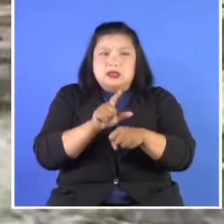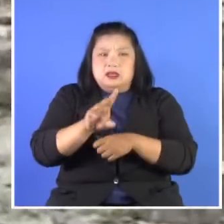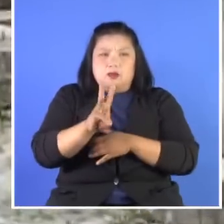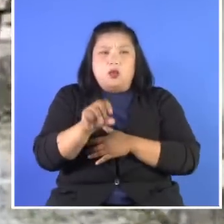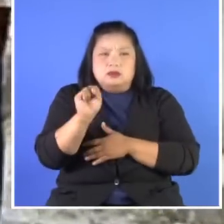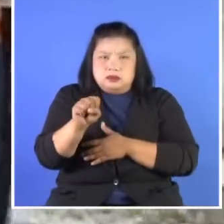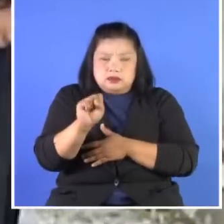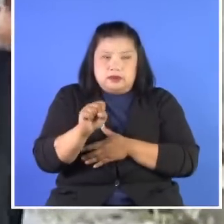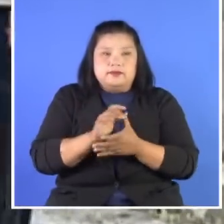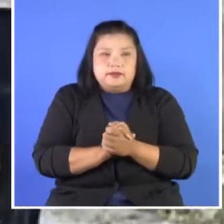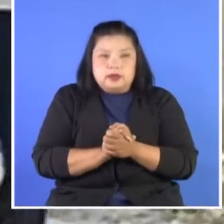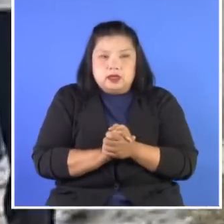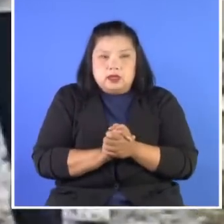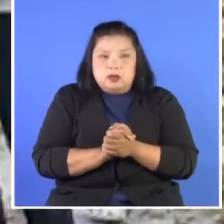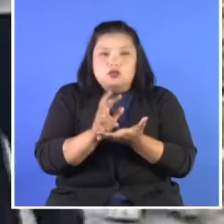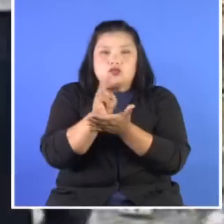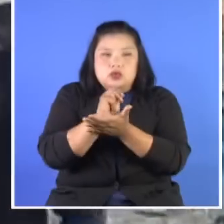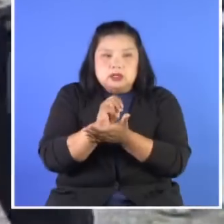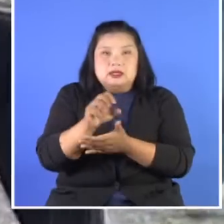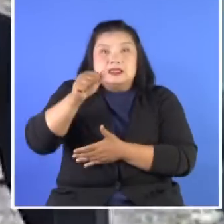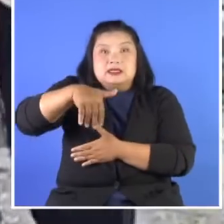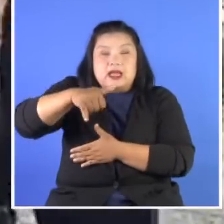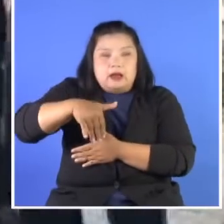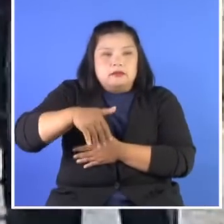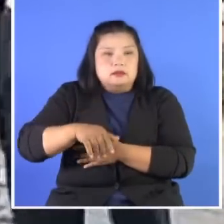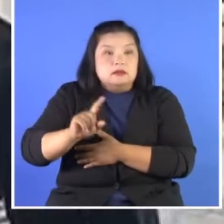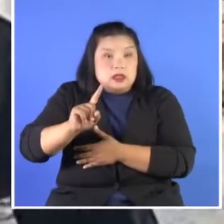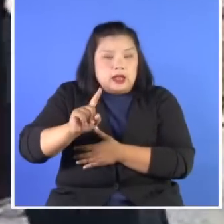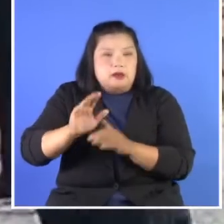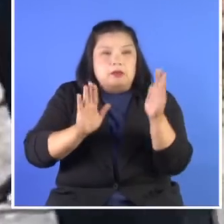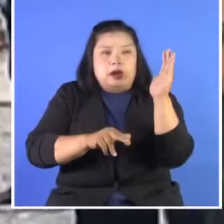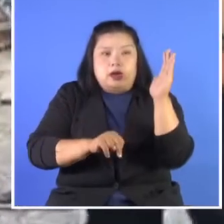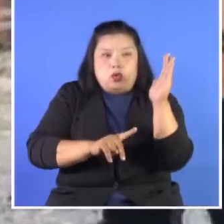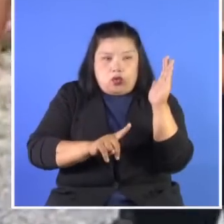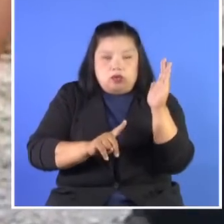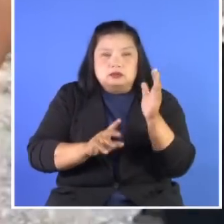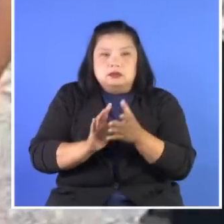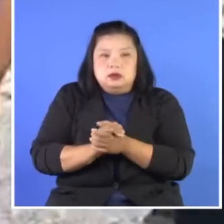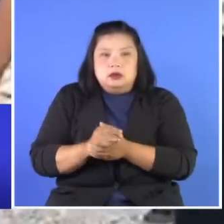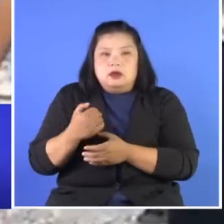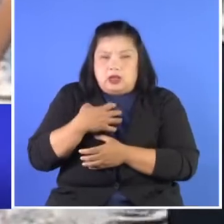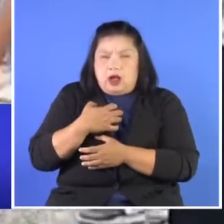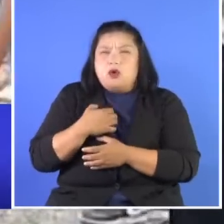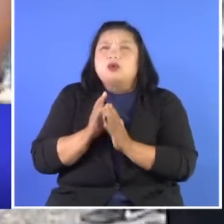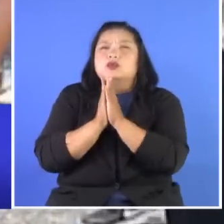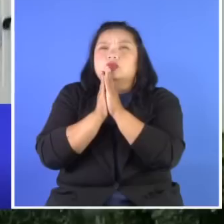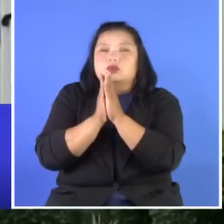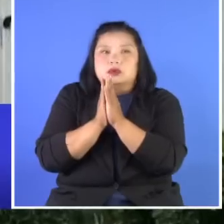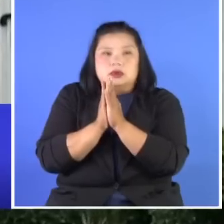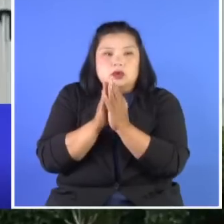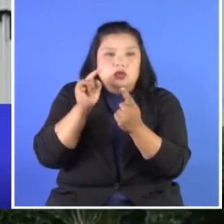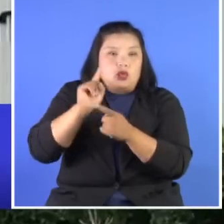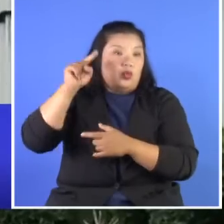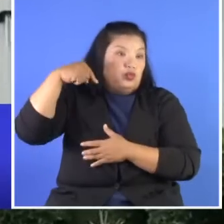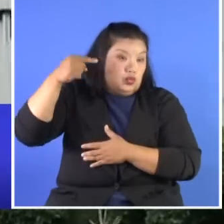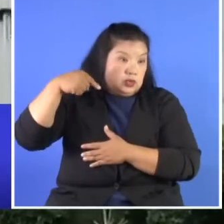ภาพที่หน่วยกู้ภัยสมาคมสยามรวมใจปู่อินทร์ของร่อนพิบูลย์นครศรีธรรมราชได้รับแจ้งขอความช่วยเหลือจากนางดอกไม้ไหน